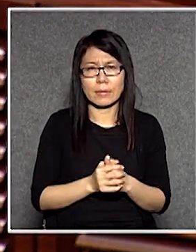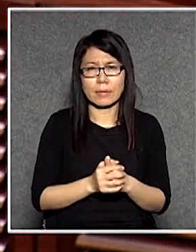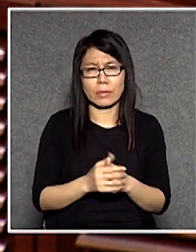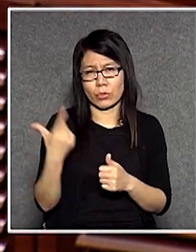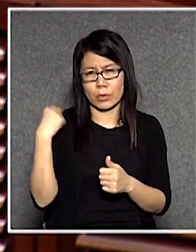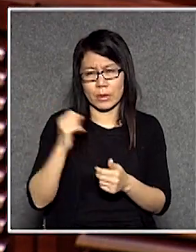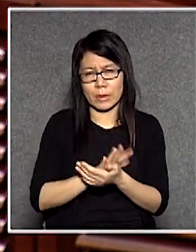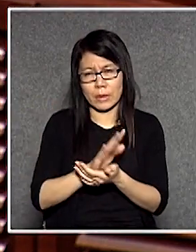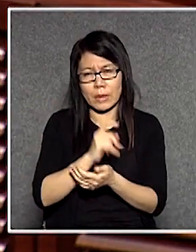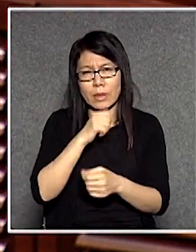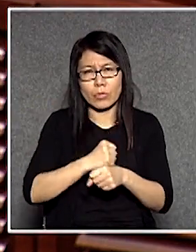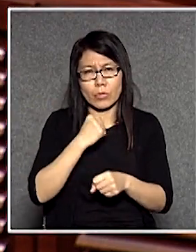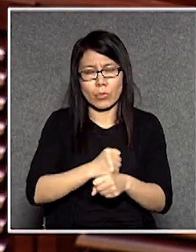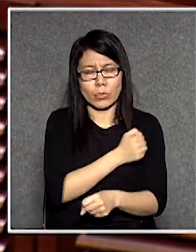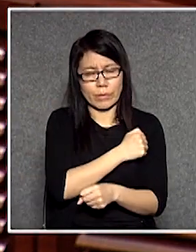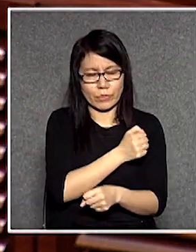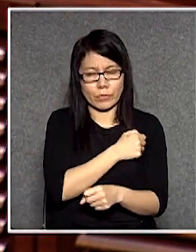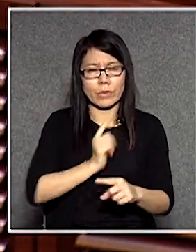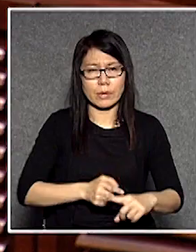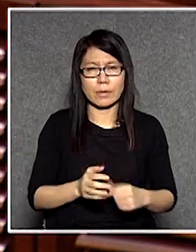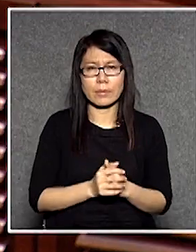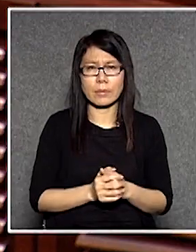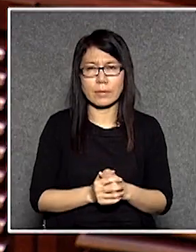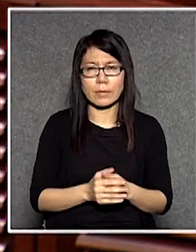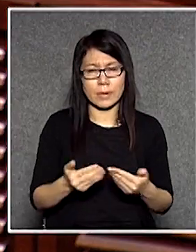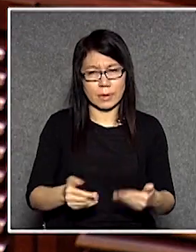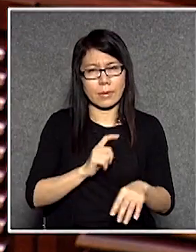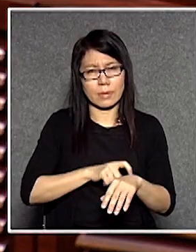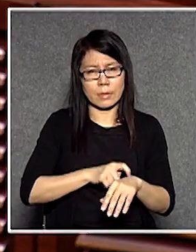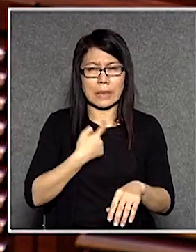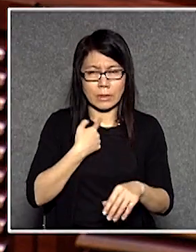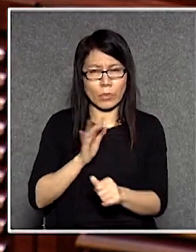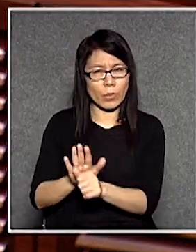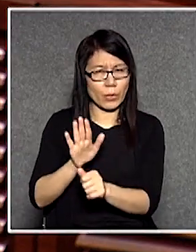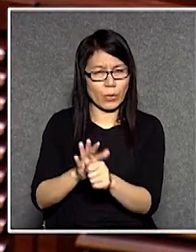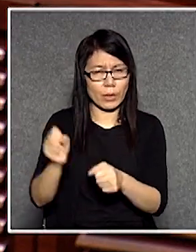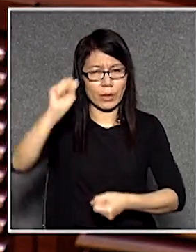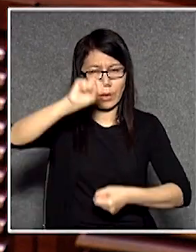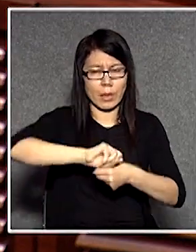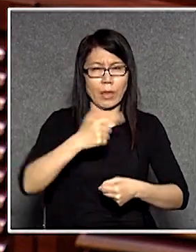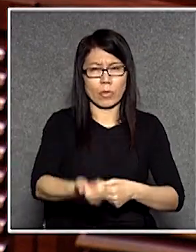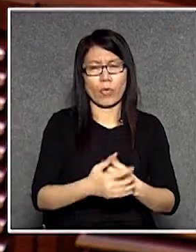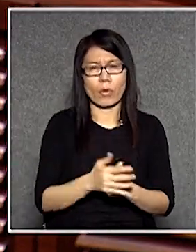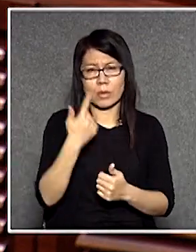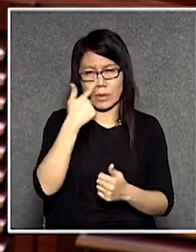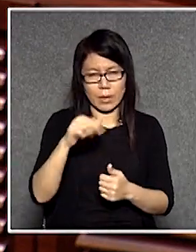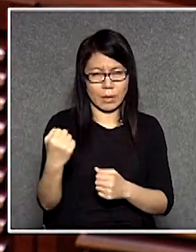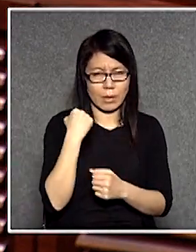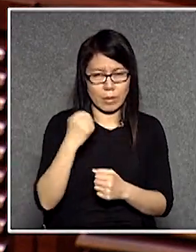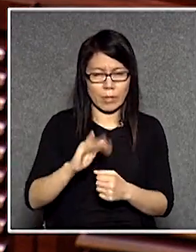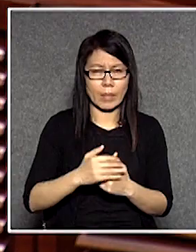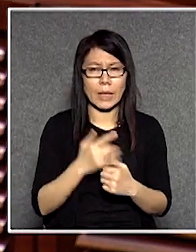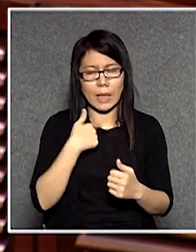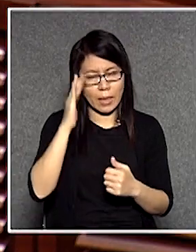这几年啲公务员做得真的很辛苦，是时候我们都要帮他增加新能量，务